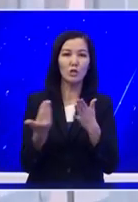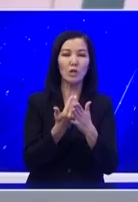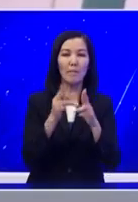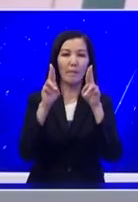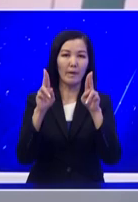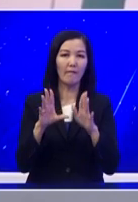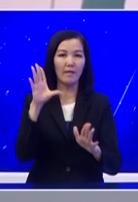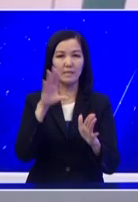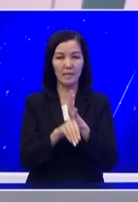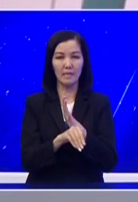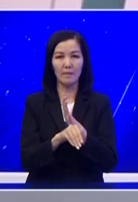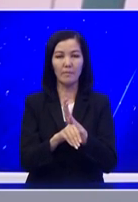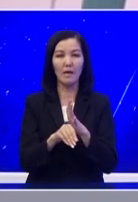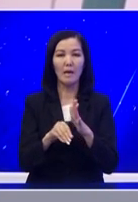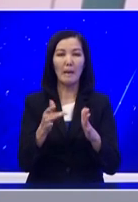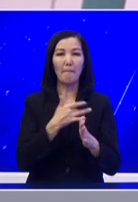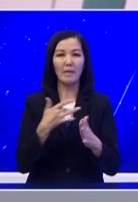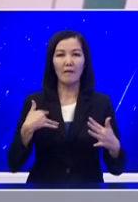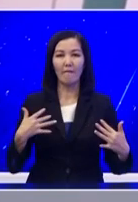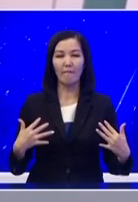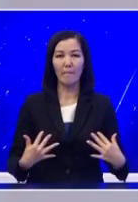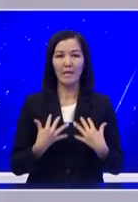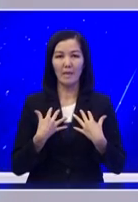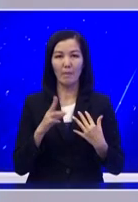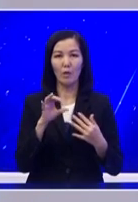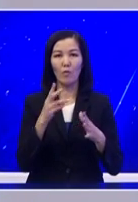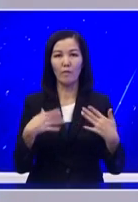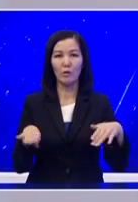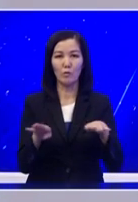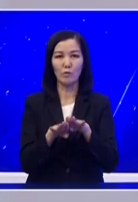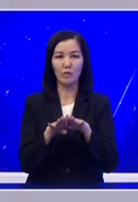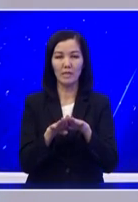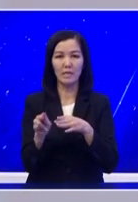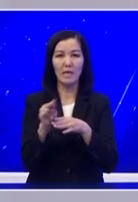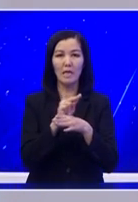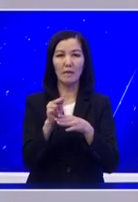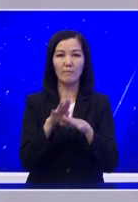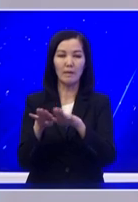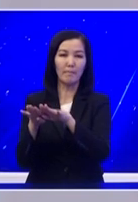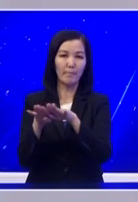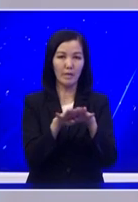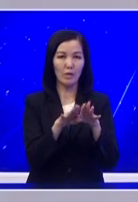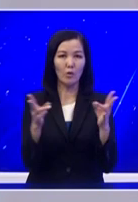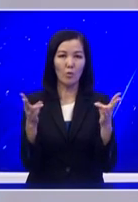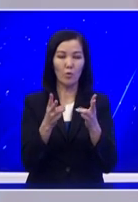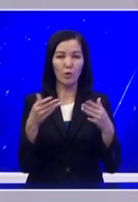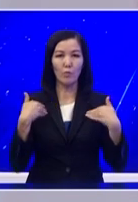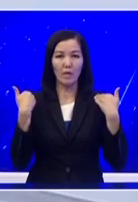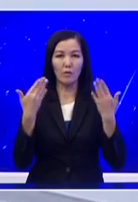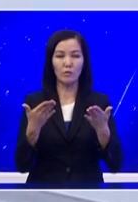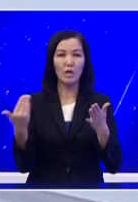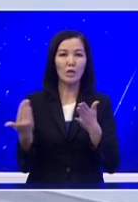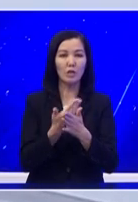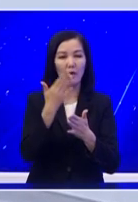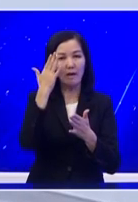енгізіпті. Пневмония мен COVID-тің ұқсастығын ескере отырып, емдеудің бірдей тактикасын қолдануды ұсынған. Жаңа